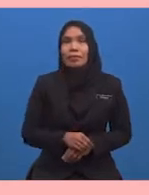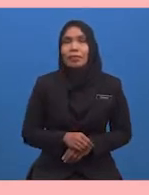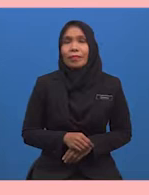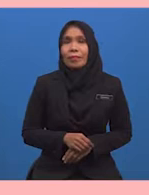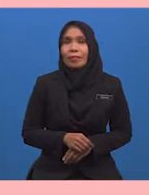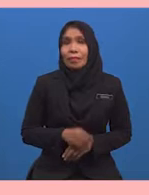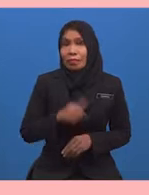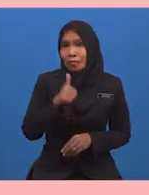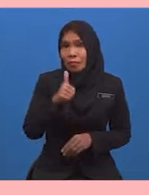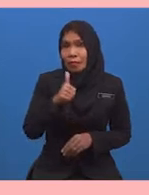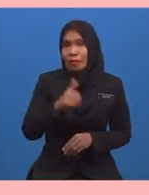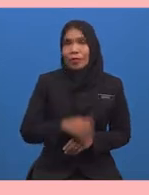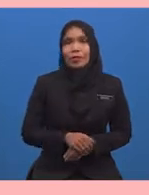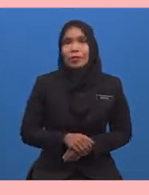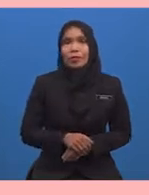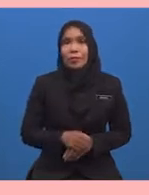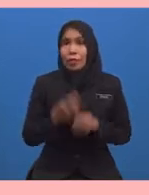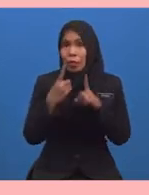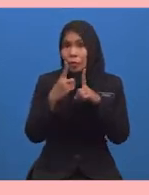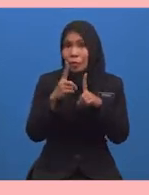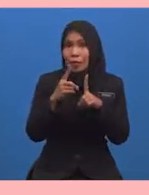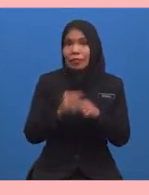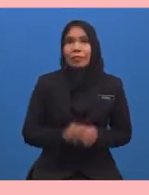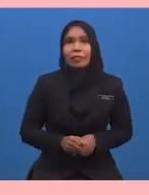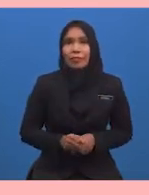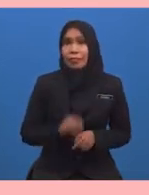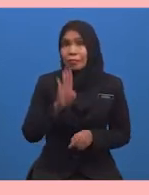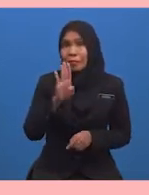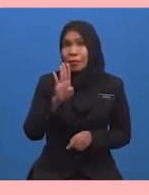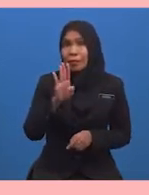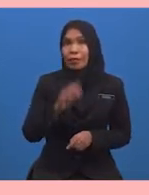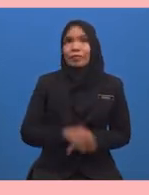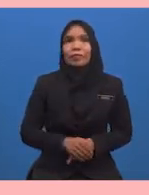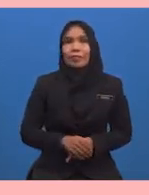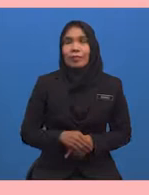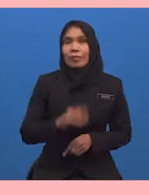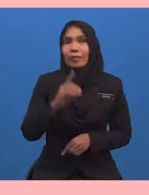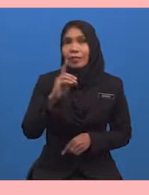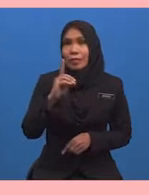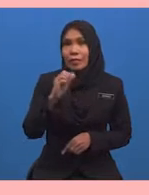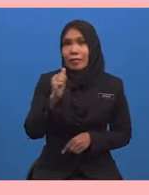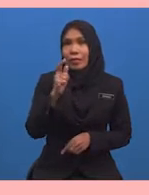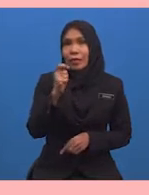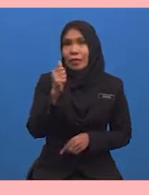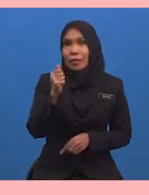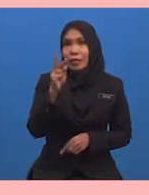Sangat bagus murid-murid, tepat sekali. Jawapannya ialah B, iaitu Dataran